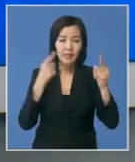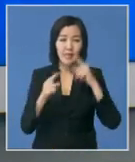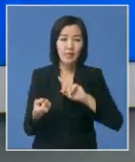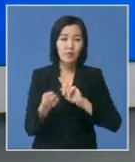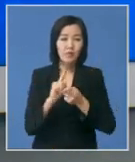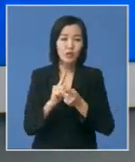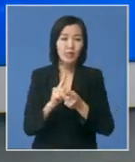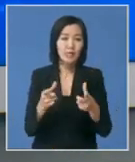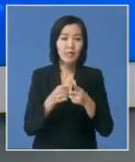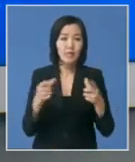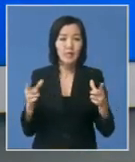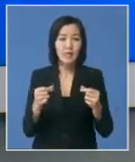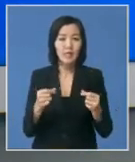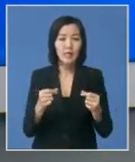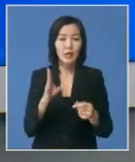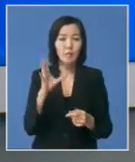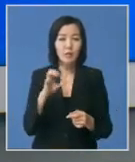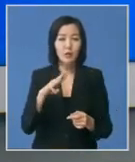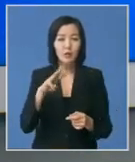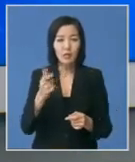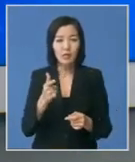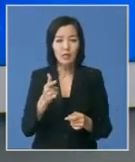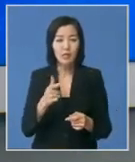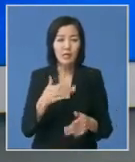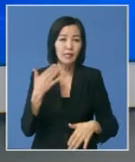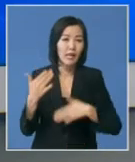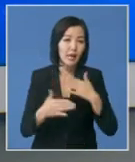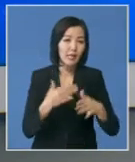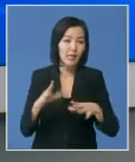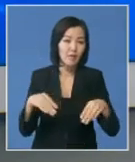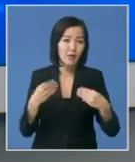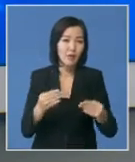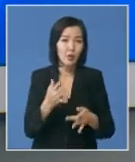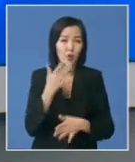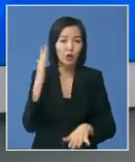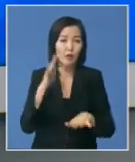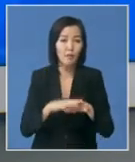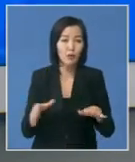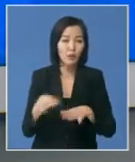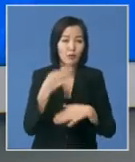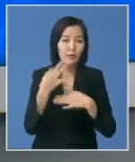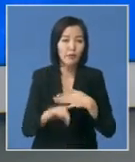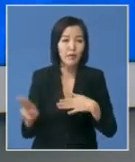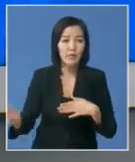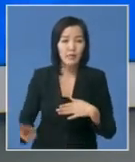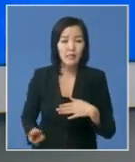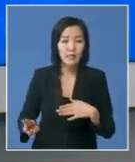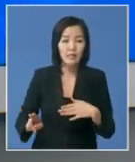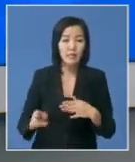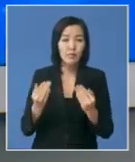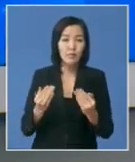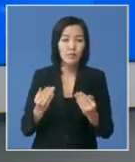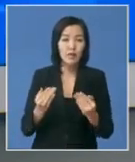Дизайны өзгертілген номиналдық құны 500 теңгелік банкноттар айналымға шықты. Бұл туралы ұлттық банктің облыстық филиал директоры өңірлік